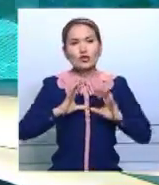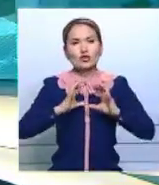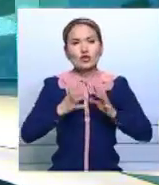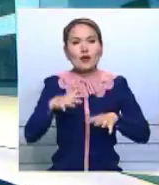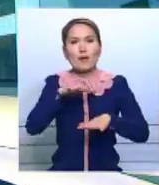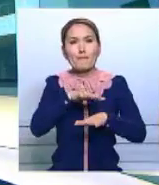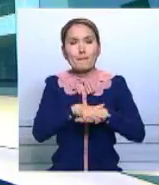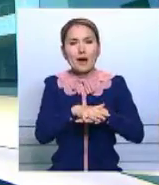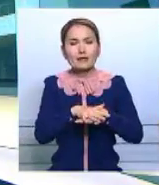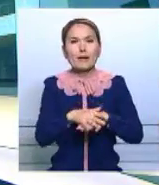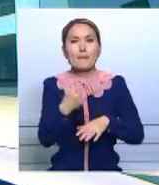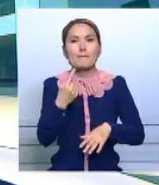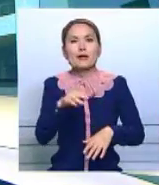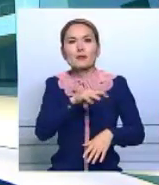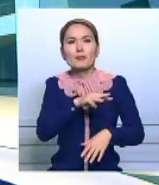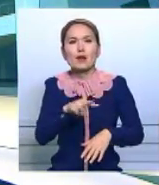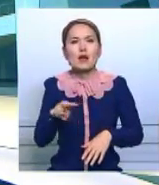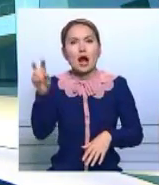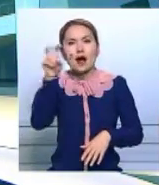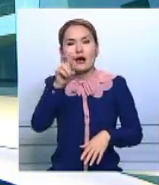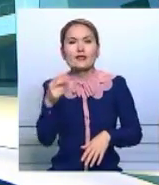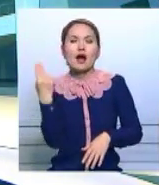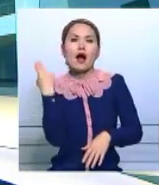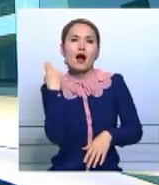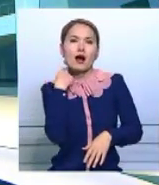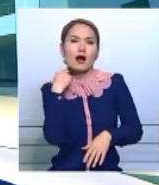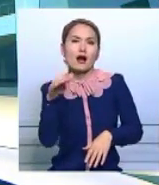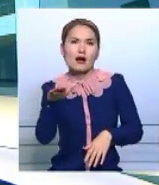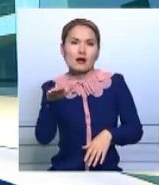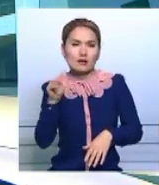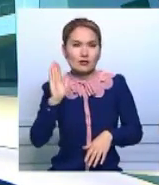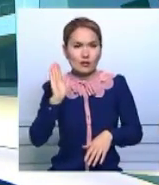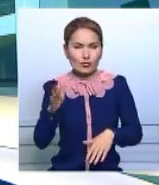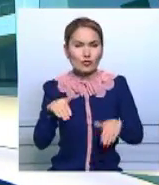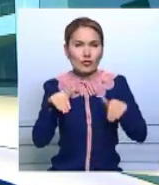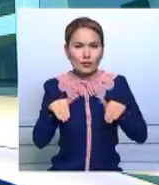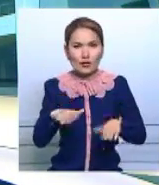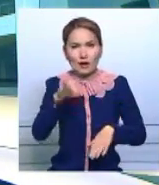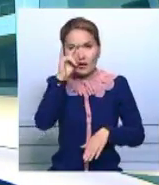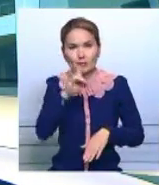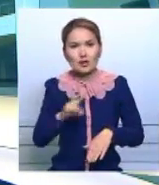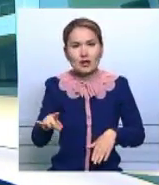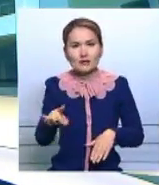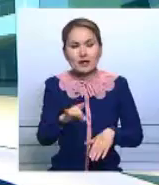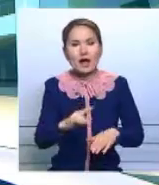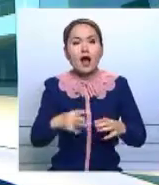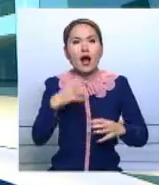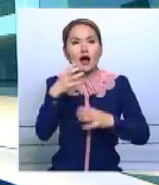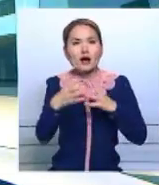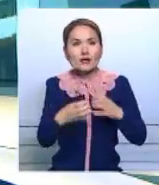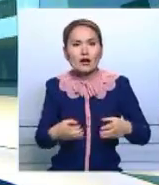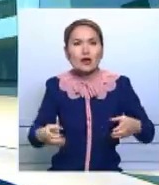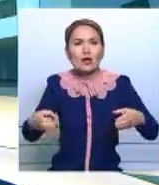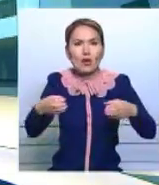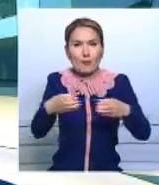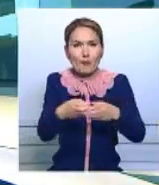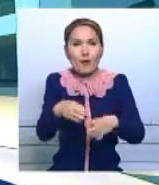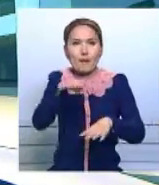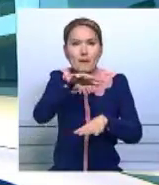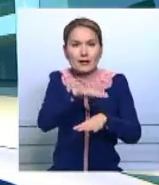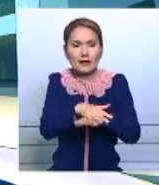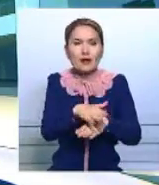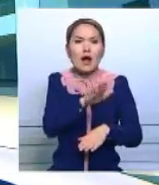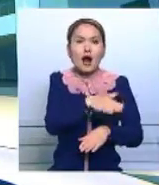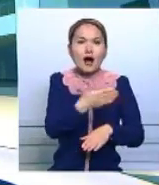Қазақстан Дүниежүзілік банктен 1 миллиард доллар қарыз алады. Бүгін мәжіліс депутаттары Қазақстан Республикасы мен Халықаралық қайта құру және даму